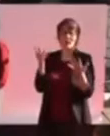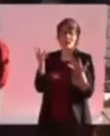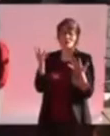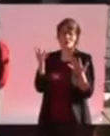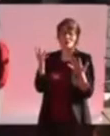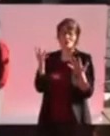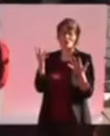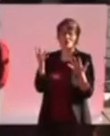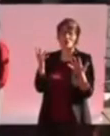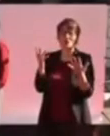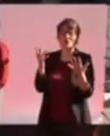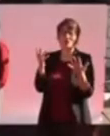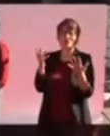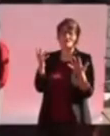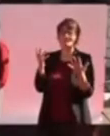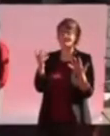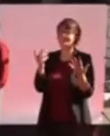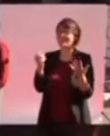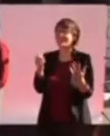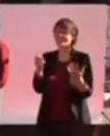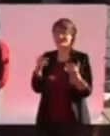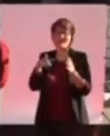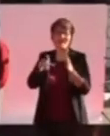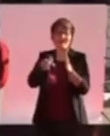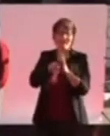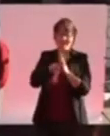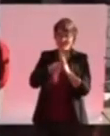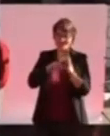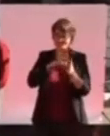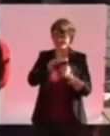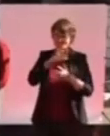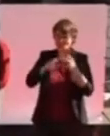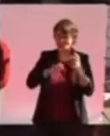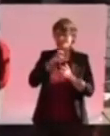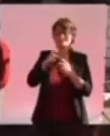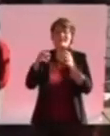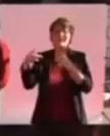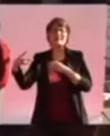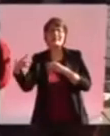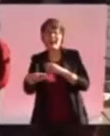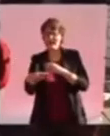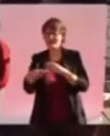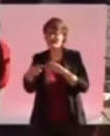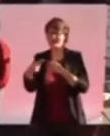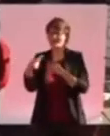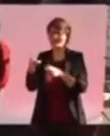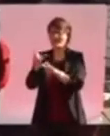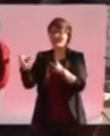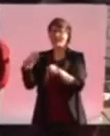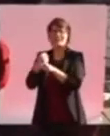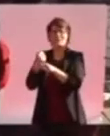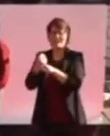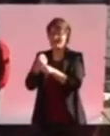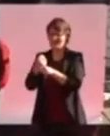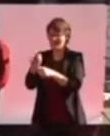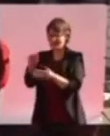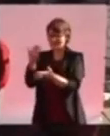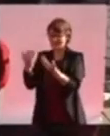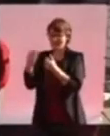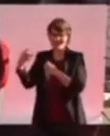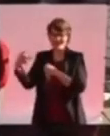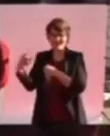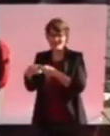un mix legislativo fatto di tagli lineari agli organici ai posti letto di disinveste